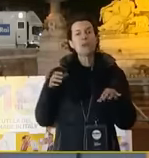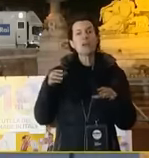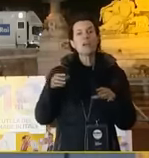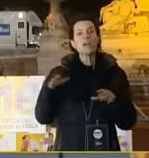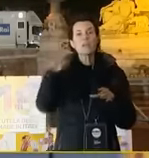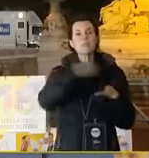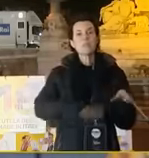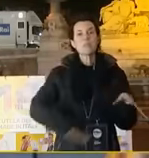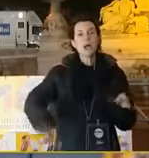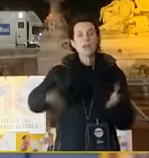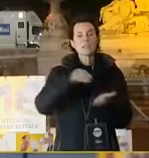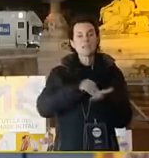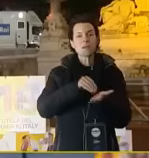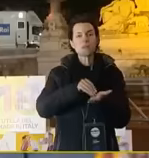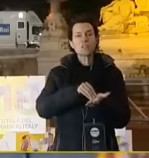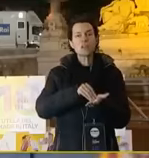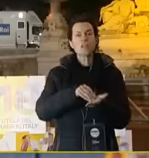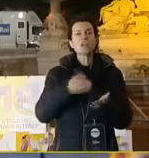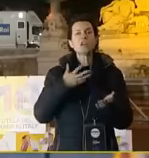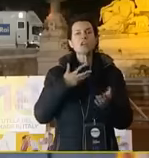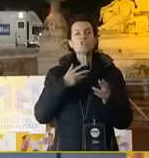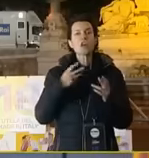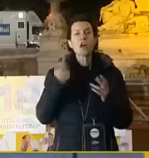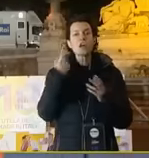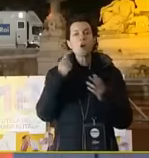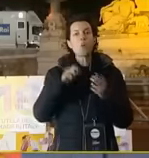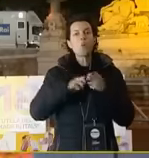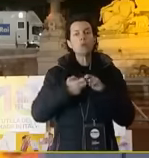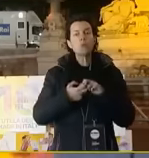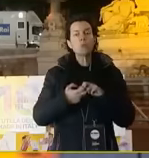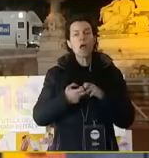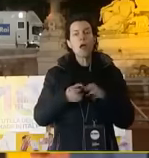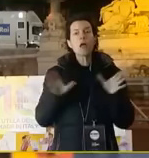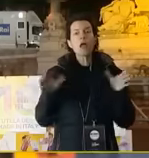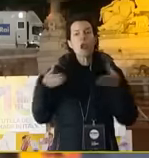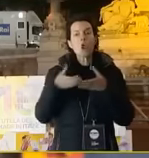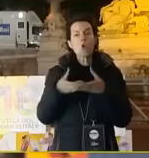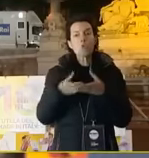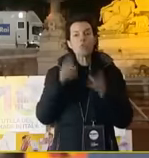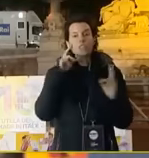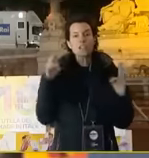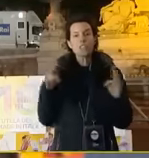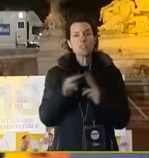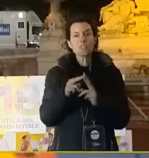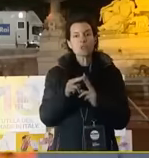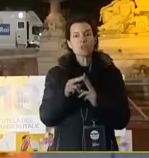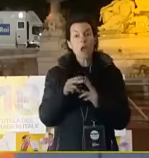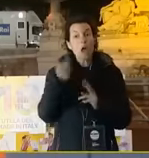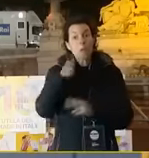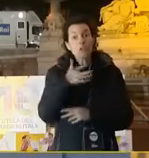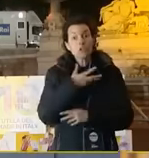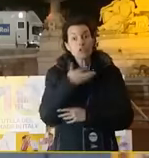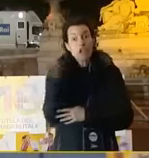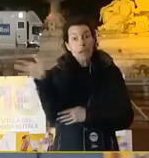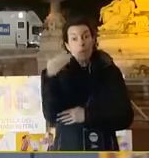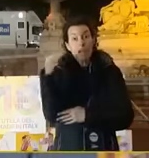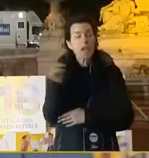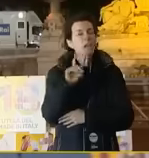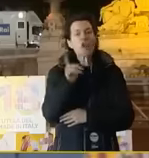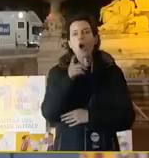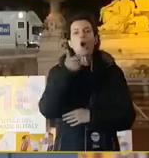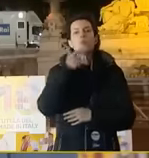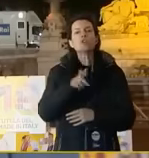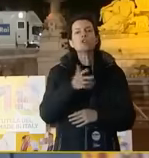dove c'era un problema e la comunità si riuniva, e non si riuniva sotto una bandiera, si riuniva perché c'era una voglia di cambiare, una